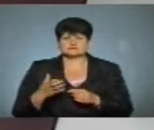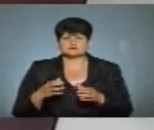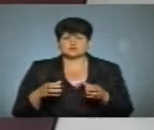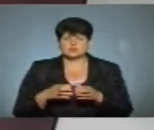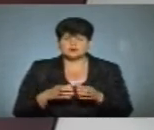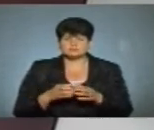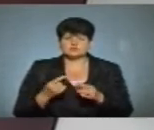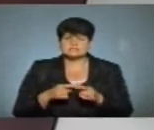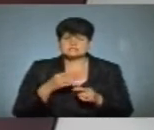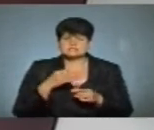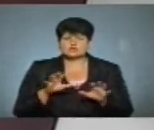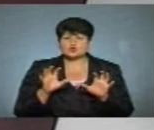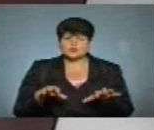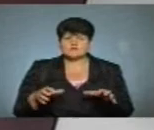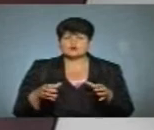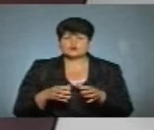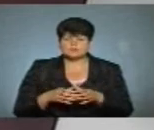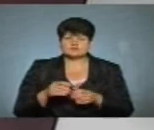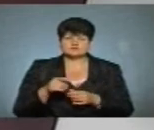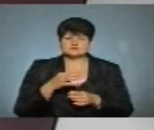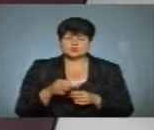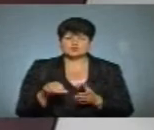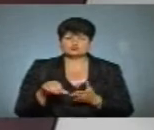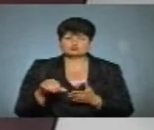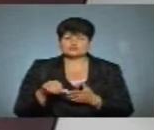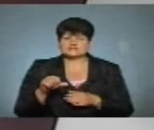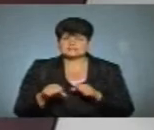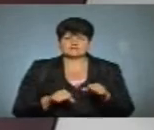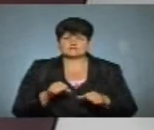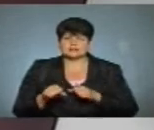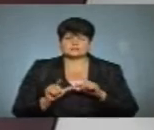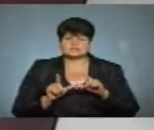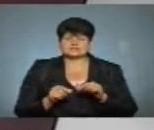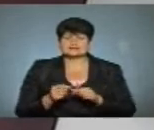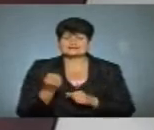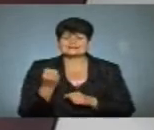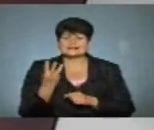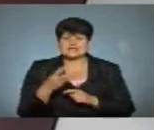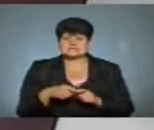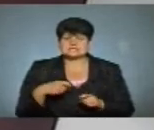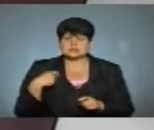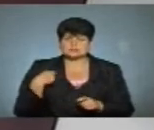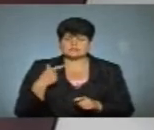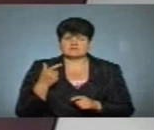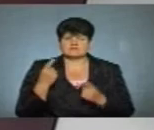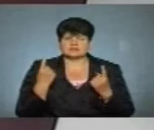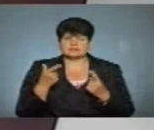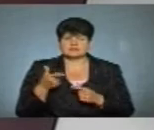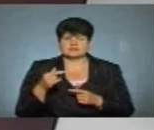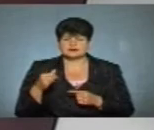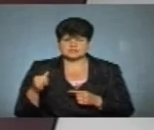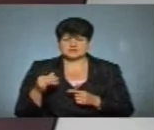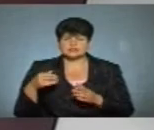голова громади Олег Кохман. За його словами, учасники велозаїзду проїхали 13 кілометрів з Великих Гаїв до джерела у